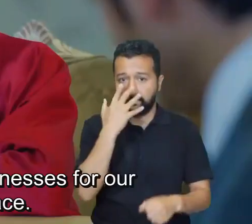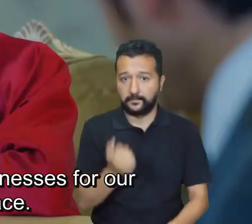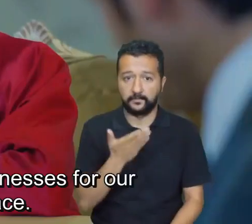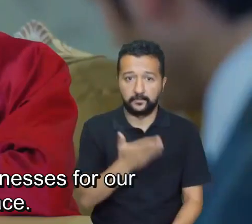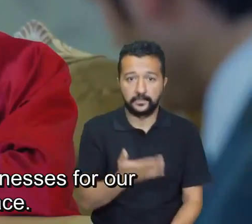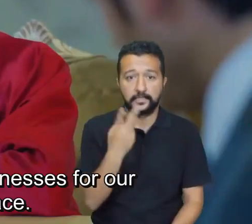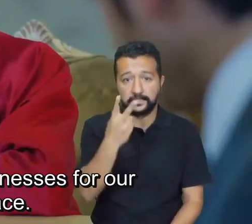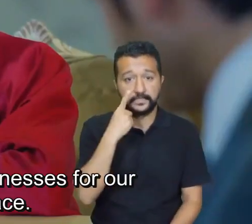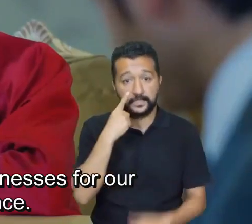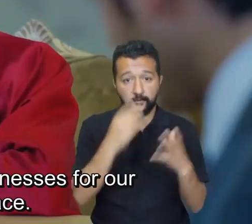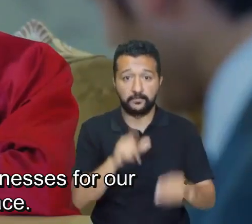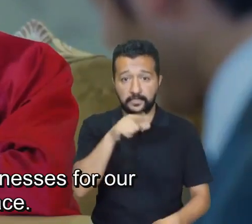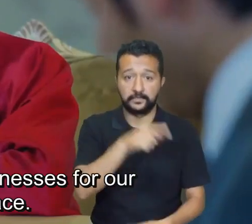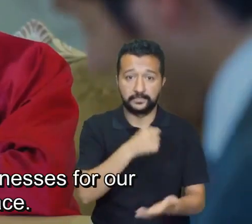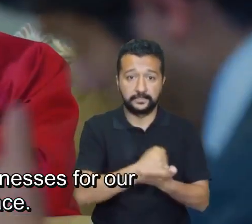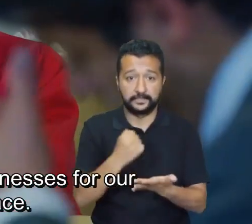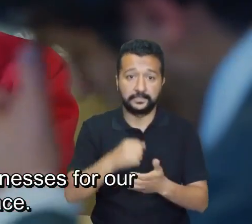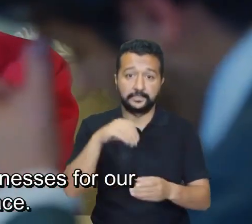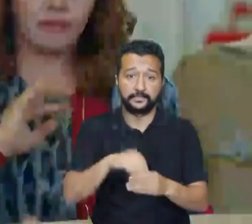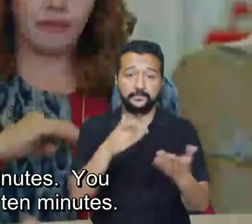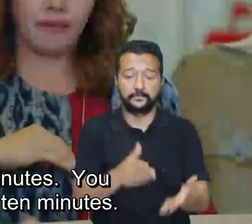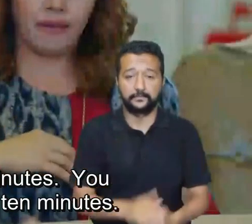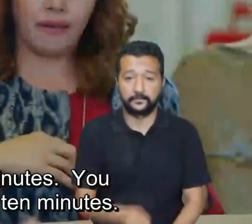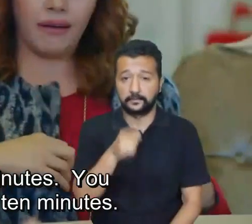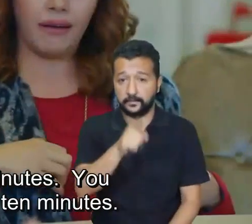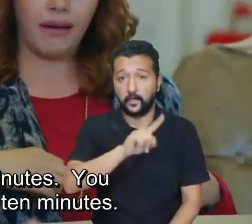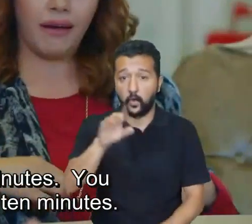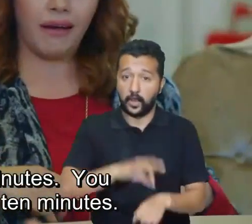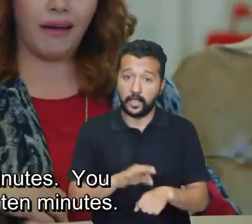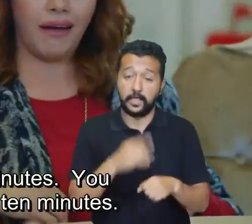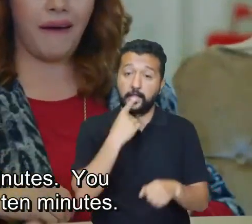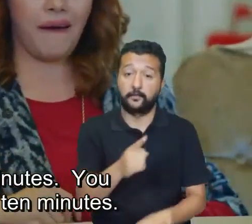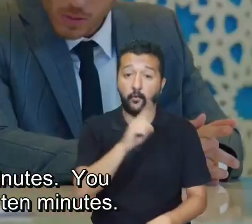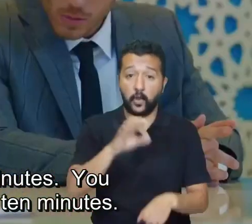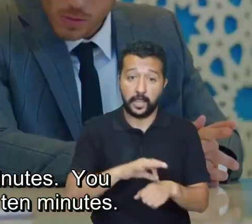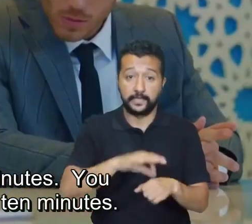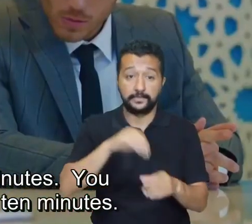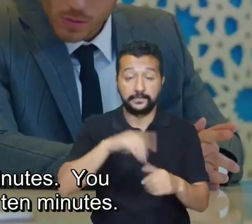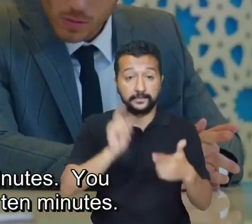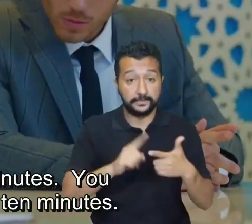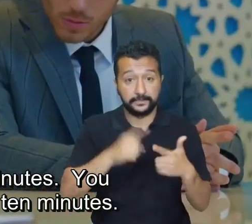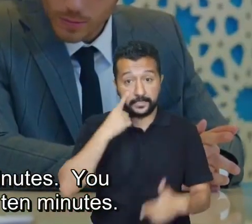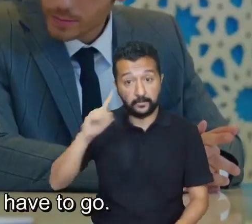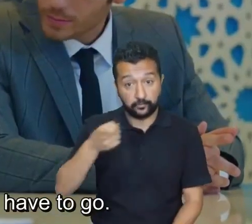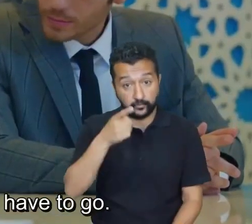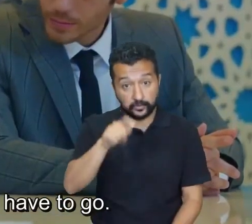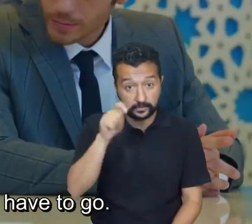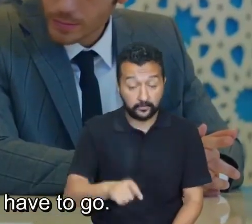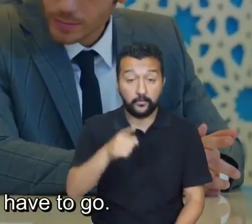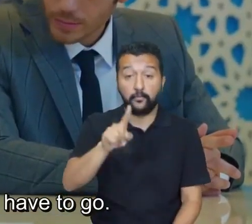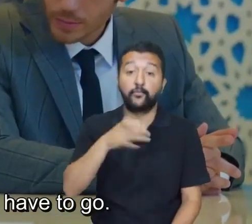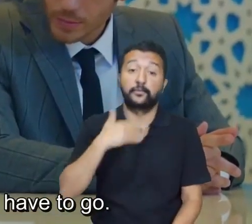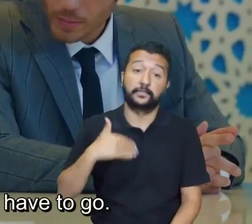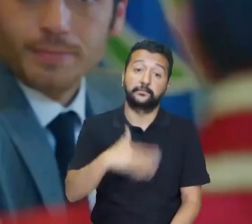bekliyoruz. En az 2 şahit olması gerekiyor nikah kıymamız için. Size 10 dakika daha veriyorum. 10 dakika içinde 2. şahidi buldunuz, buldunuz.